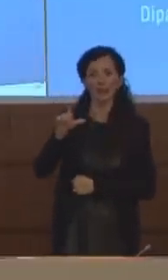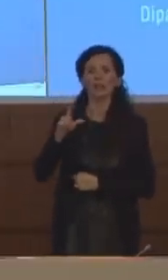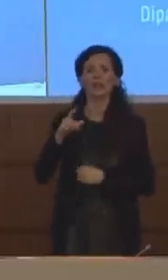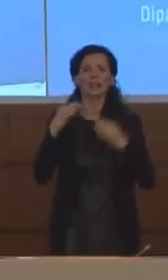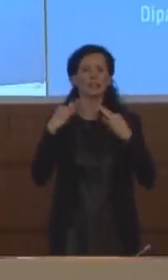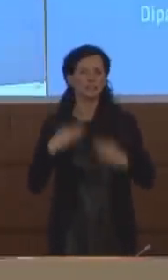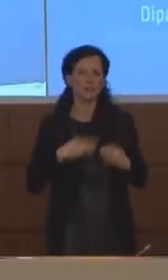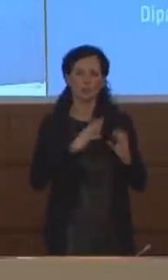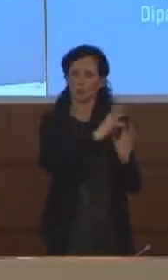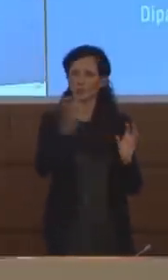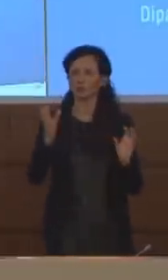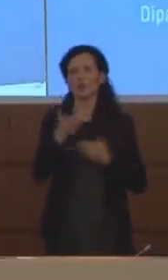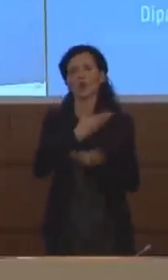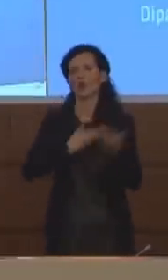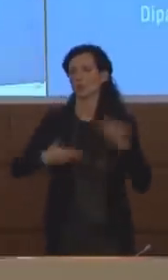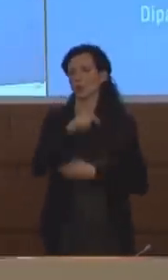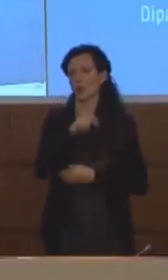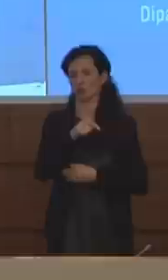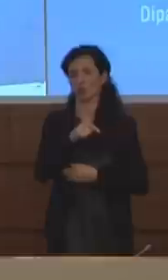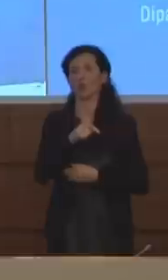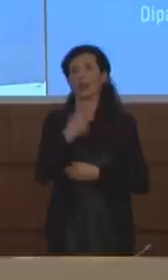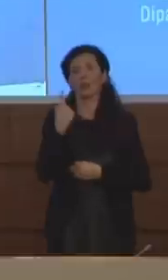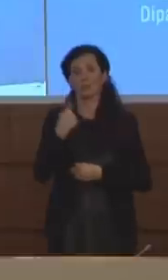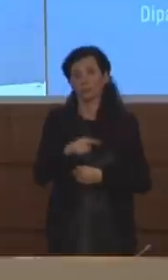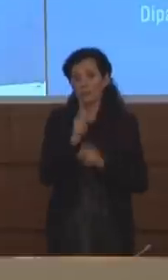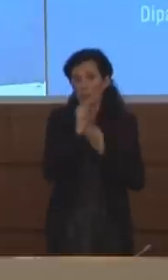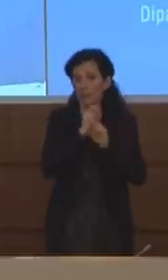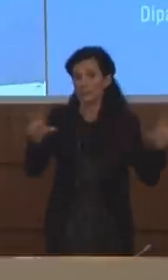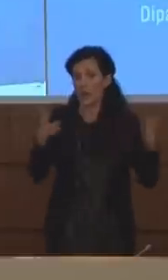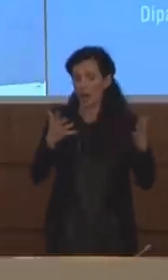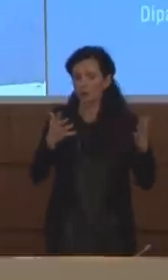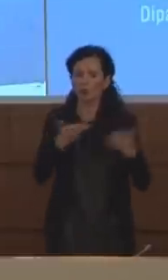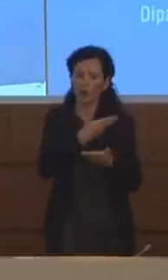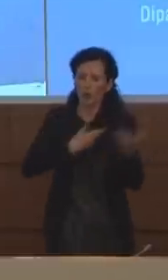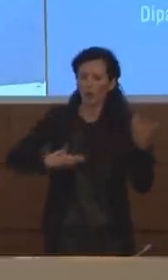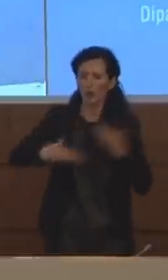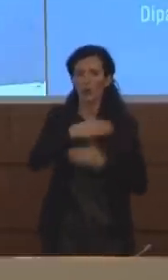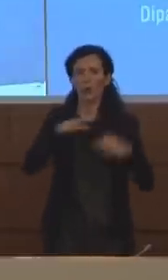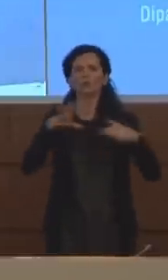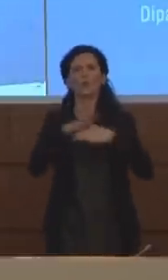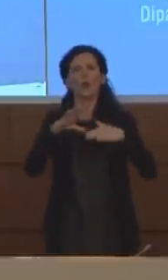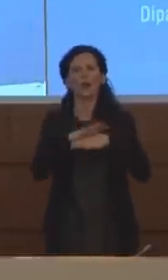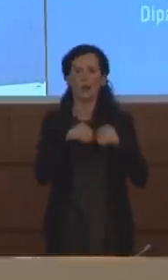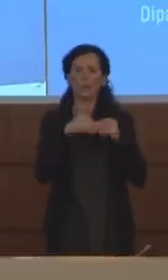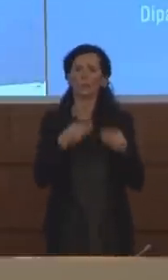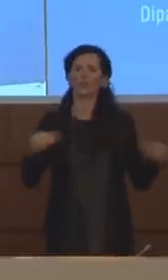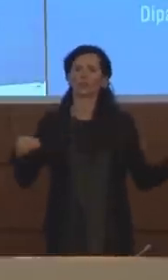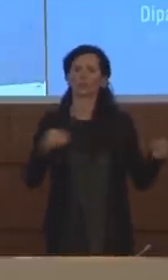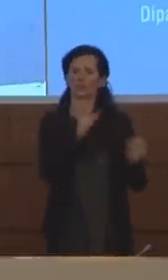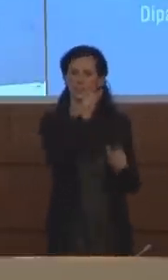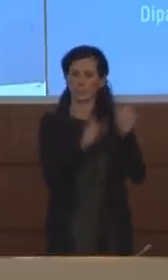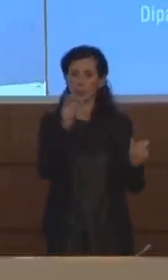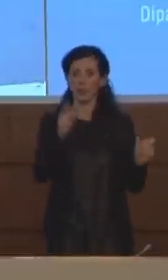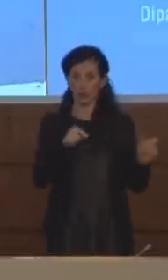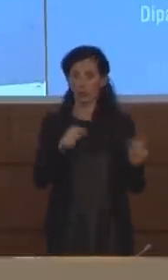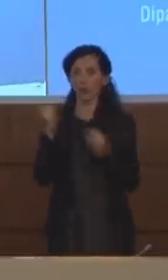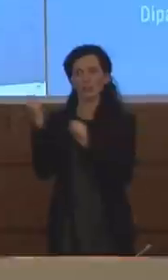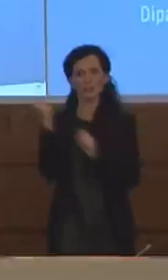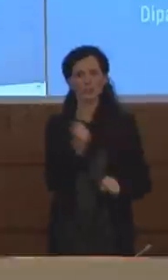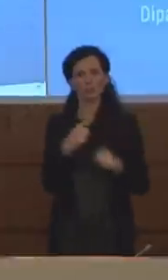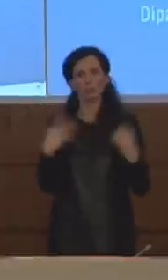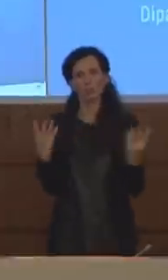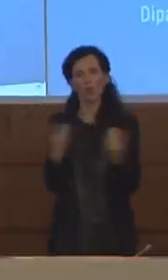importante che vorrei lanciare che l'insieme di queste istituzioni dei professionisti di queste istituzioni che permette di